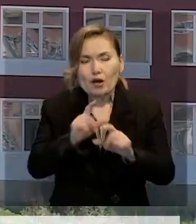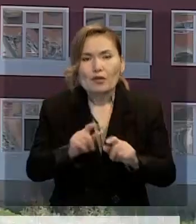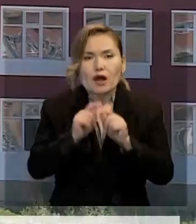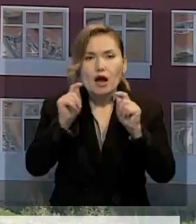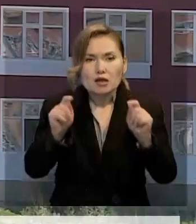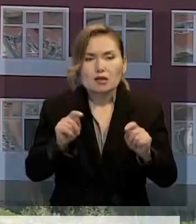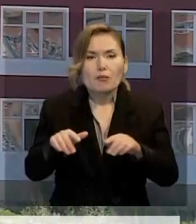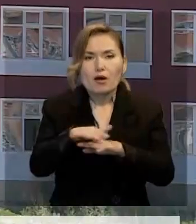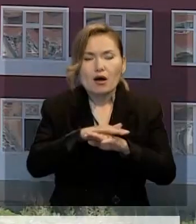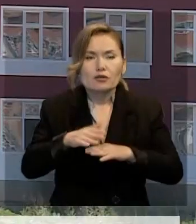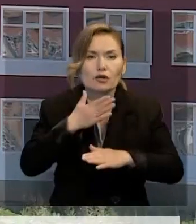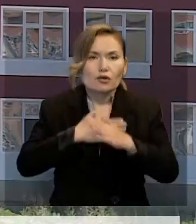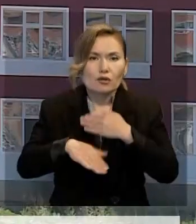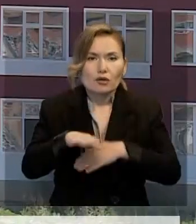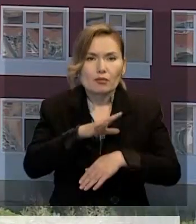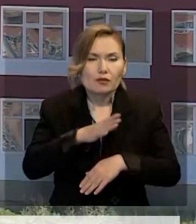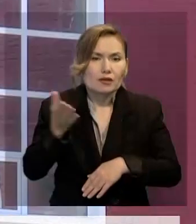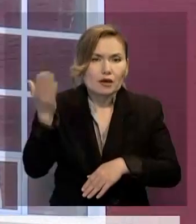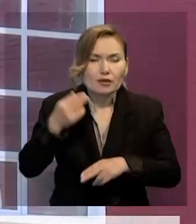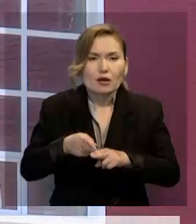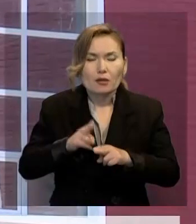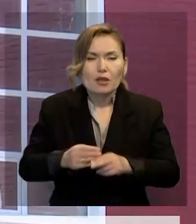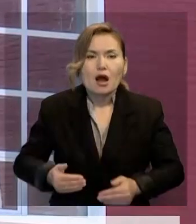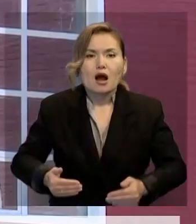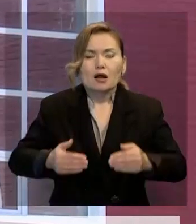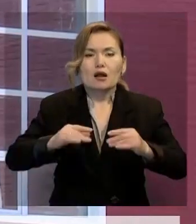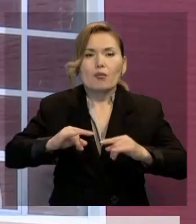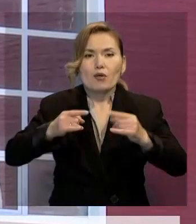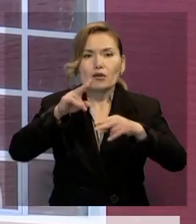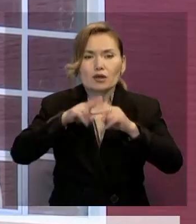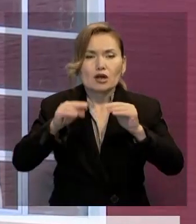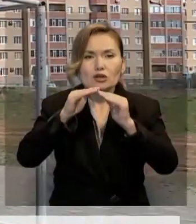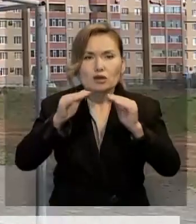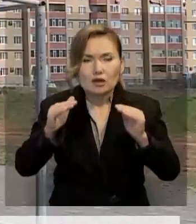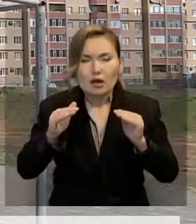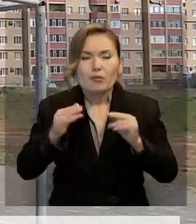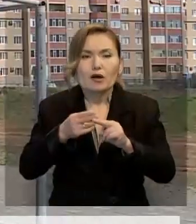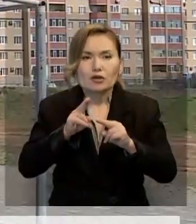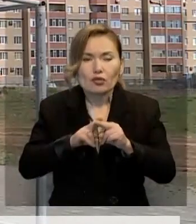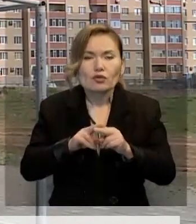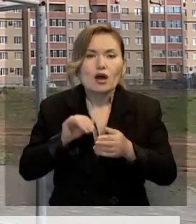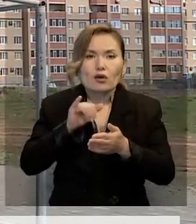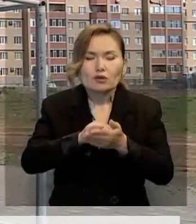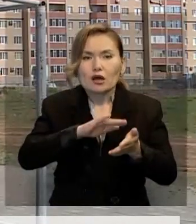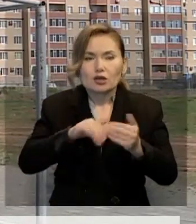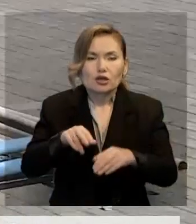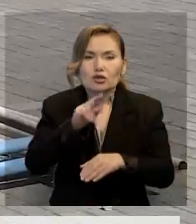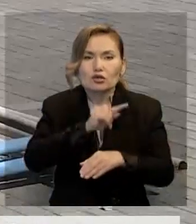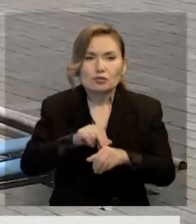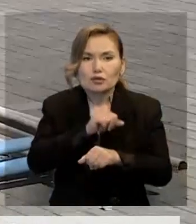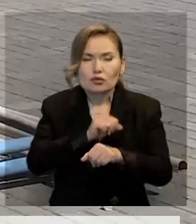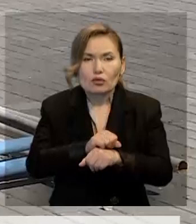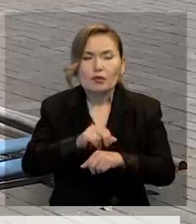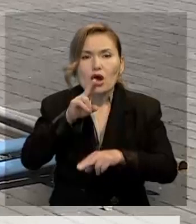деп тұрғындар да бір жасап қалған. Алайда қабырғасы көтеріліп, шатыры жабылғаннан кейін жұмыс тоқтап тұр. Қазір басында күзетшіден